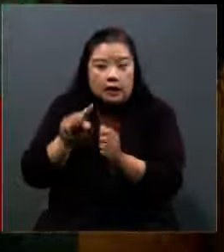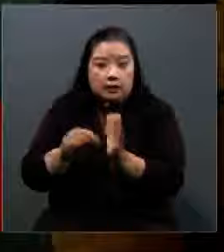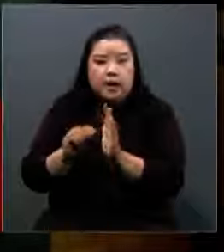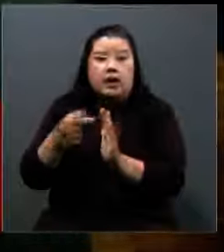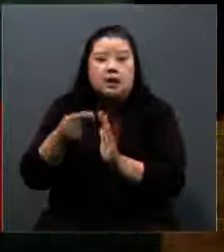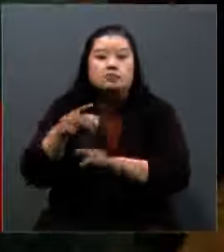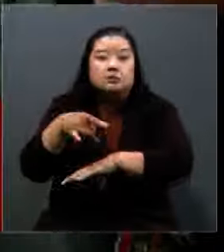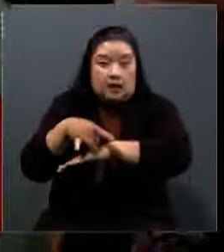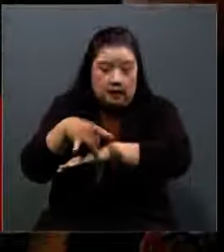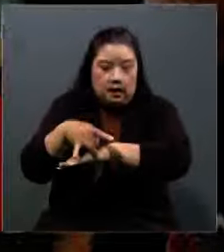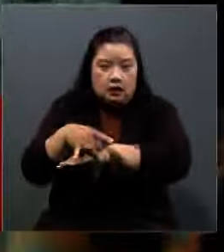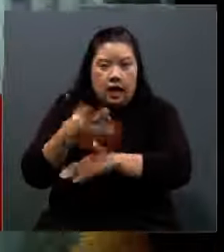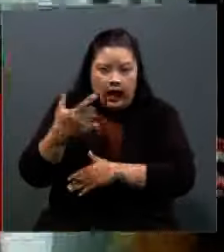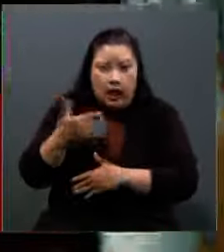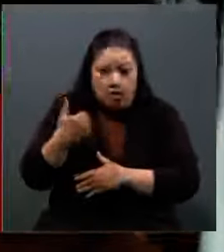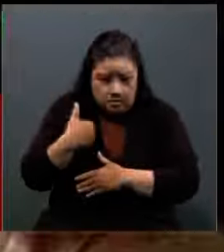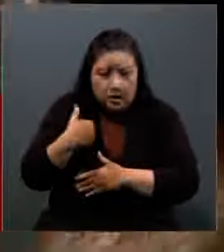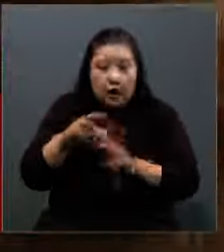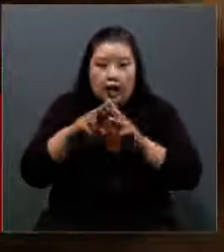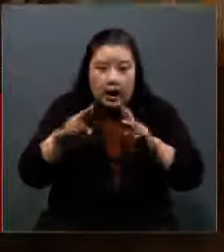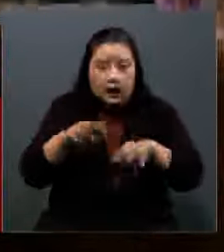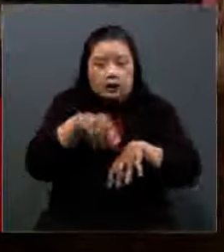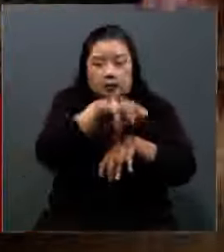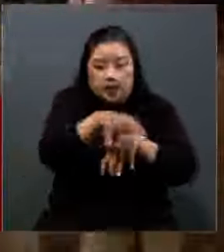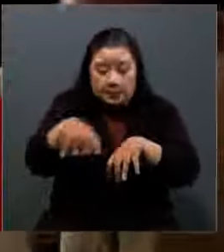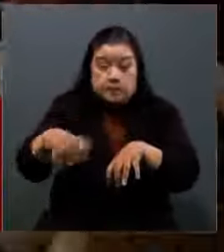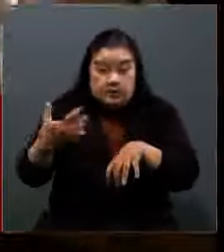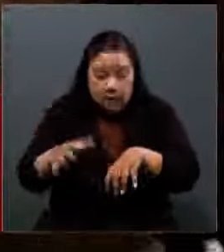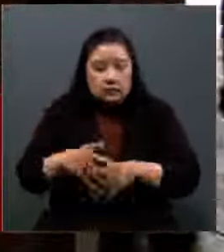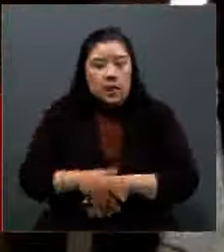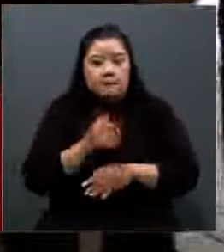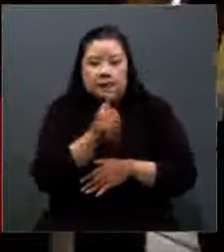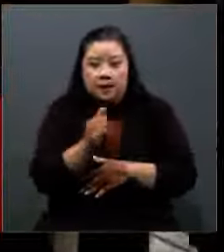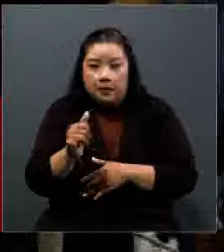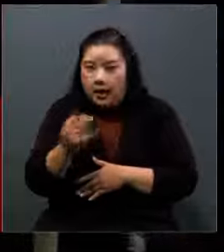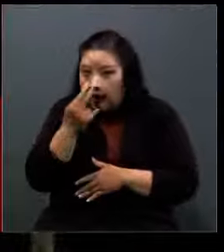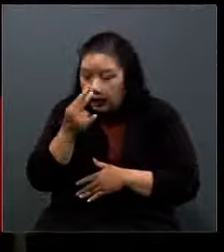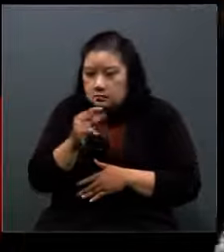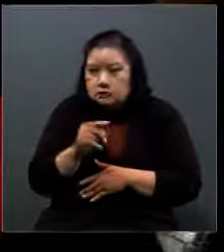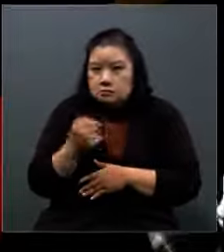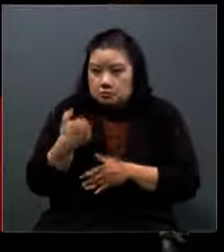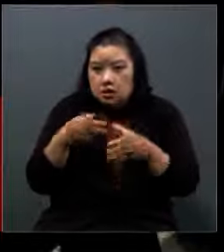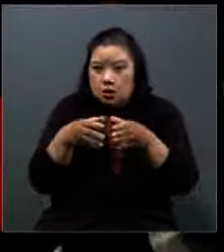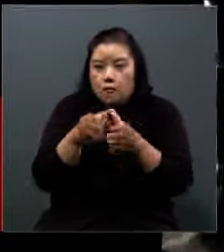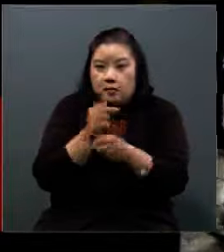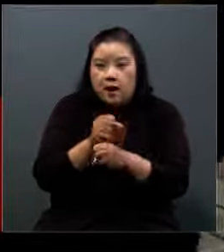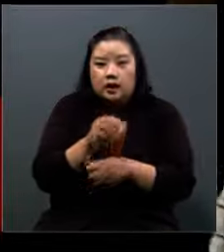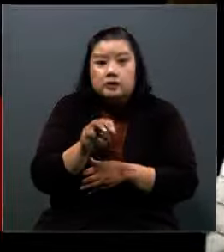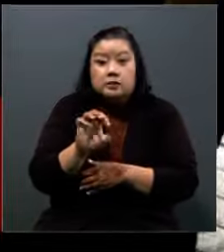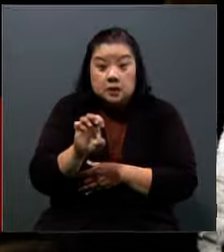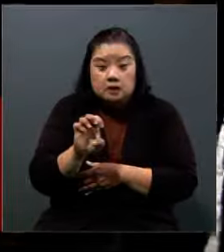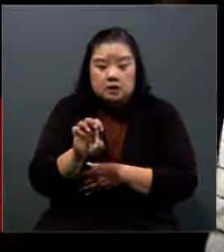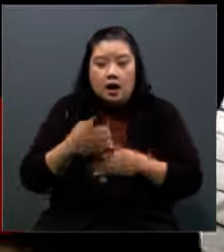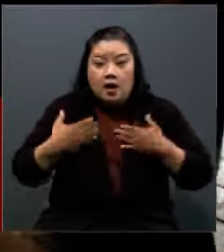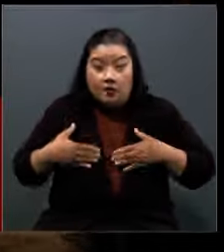ชนท่านนายกแวะหลายบูธเลยนะครับหนึ่งในนั้นที่ท่านแวะเนี่ยก็มีวิสาหกิจชุมชนผลิตภัณฑ์ใยกัญชงทรายทองอำเภอแม่ริ